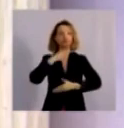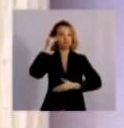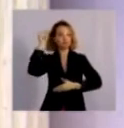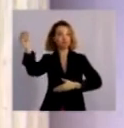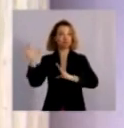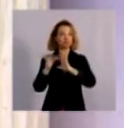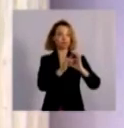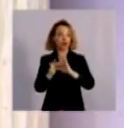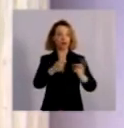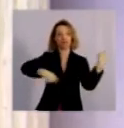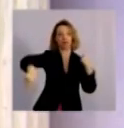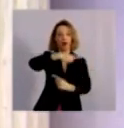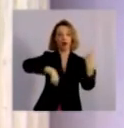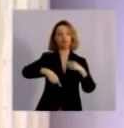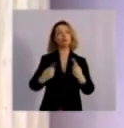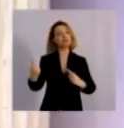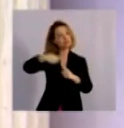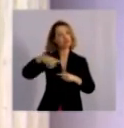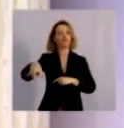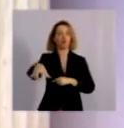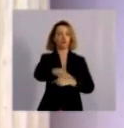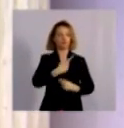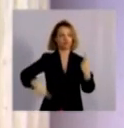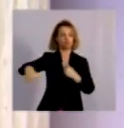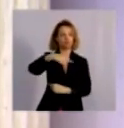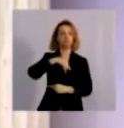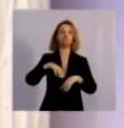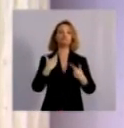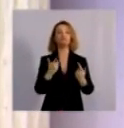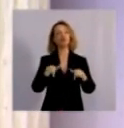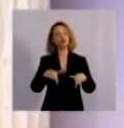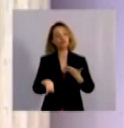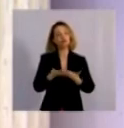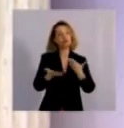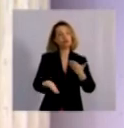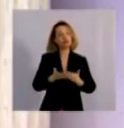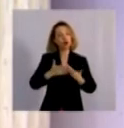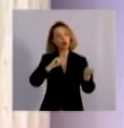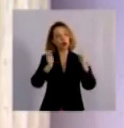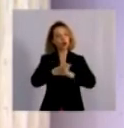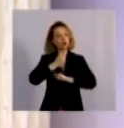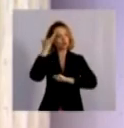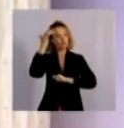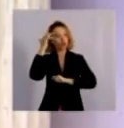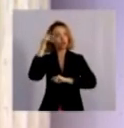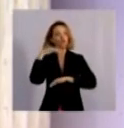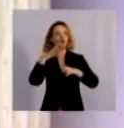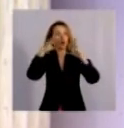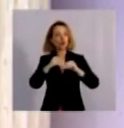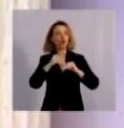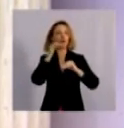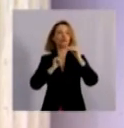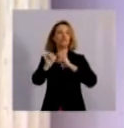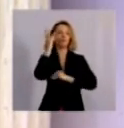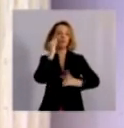πώς αντιλαμβανόμαστε πραγματικά τη διαβίου μάθηση. Έχει υποδεχτεί παραπάνω από 5